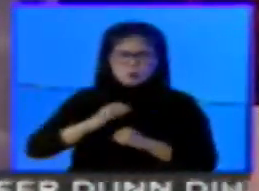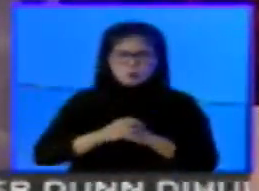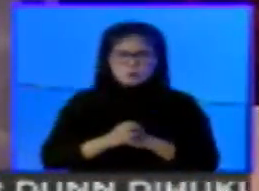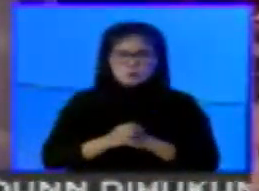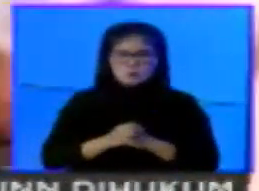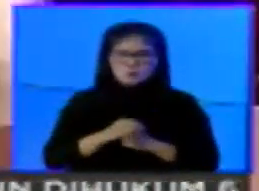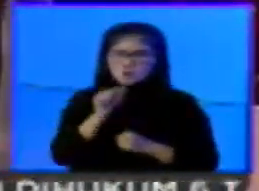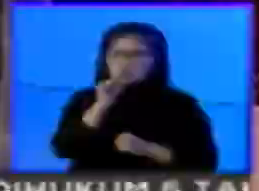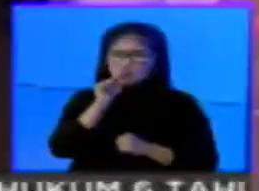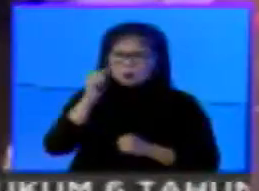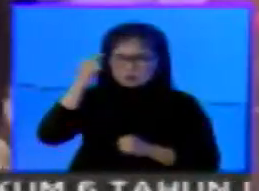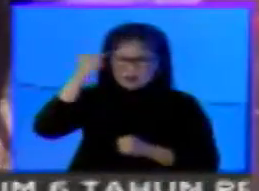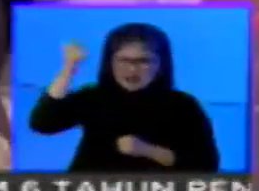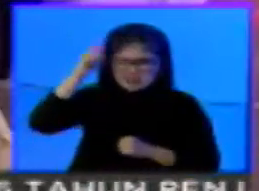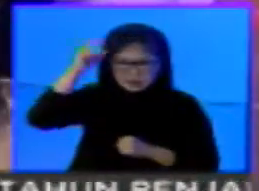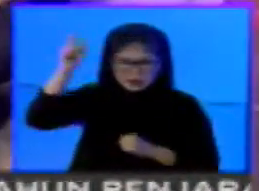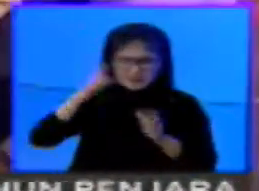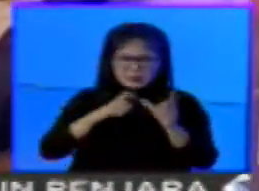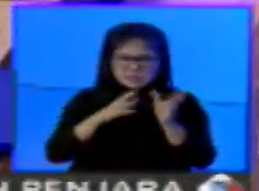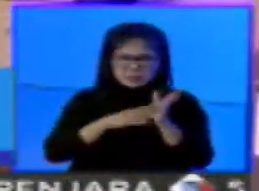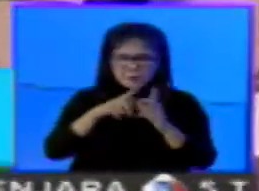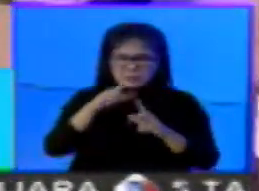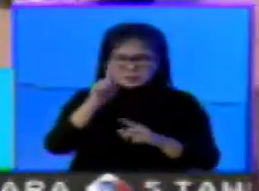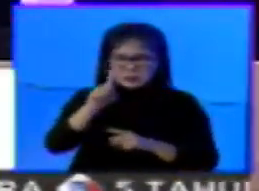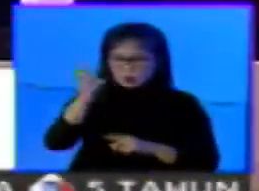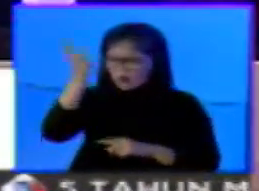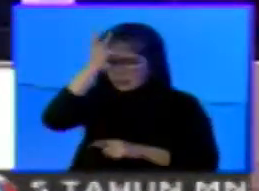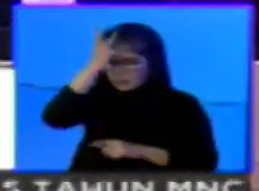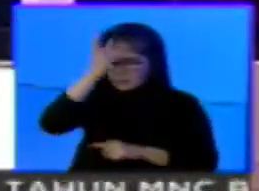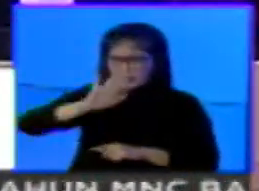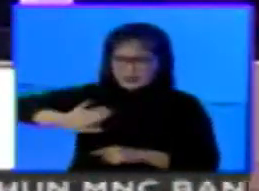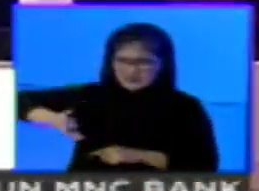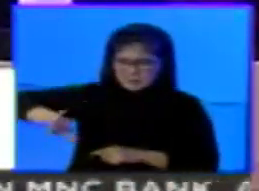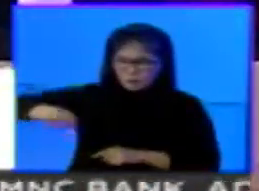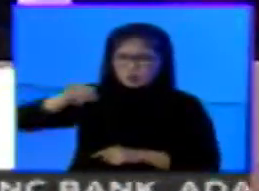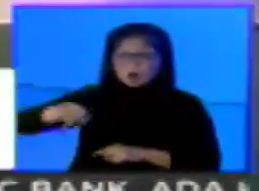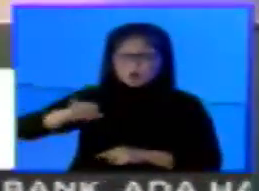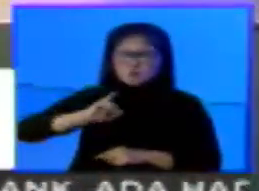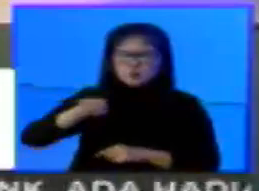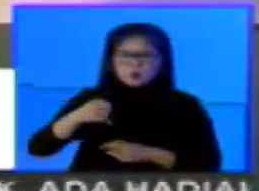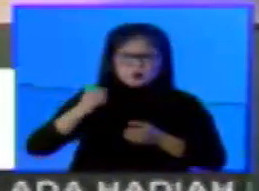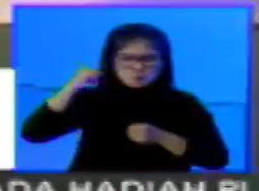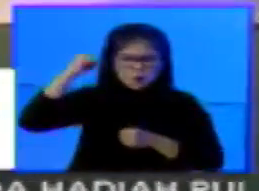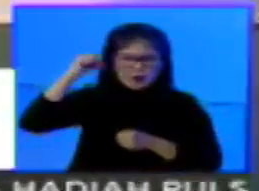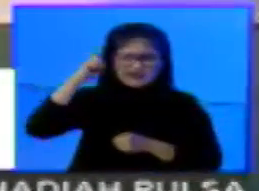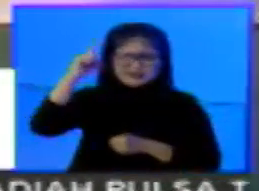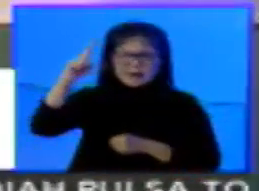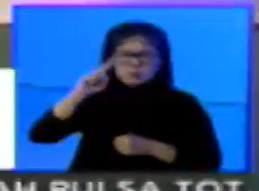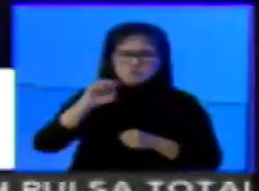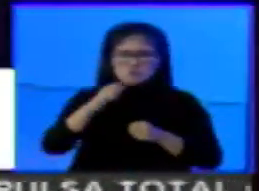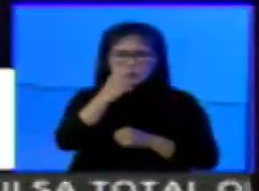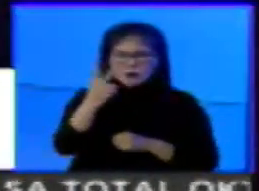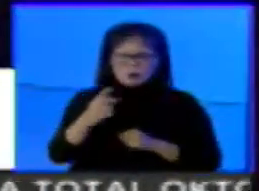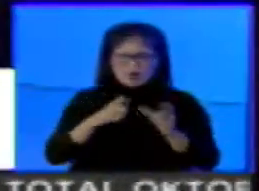Untuk Lomba Cerdas Cermat SMA 1 Trenggono Provinsi Kalimantan Timur keluar menjadi juara 1, sedangkan juara kedua SMA N 2